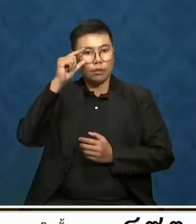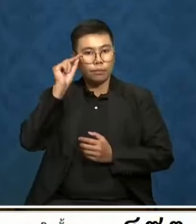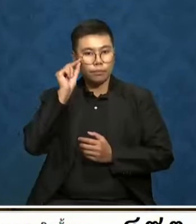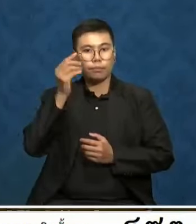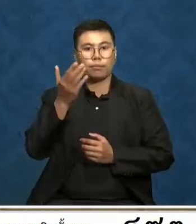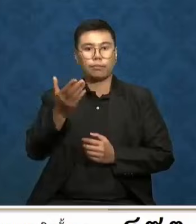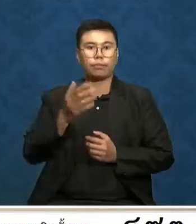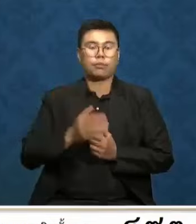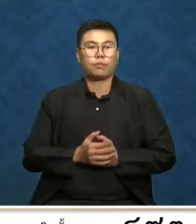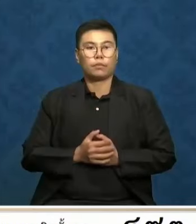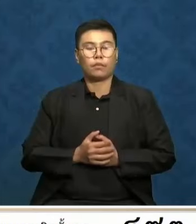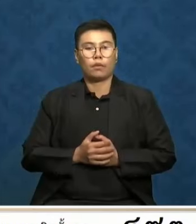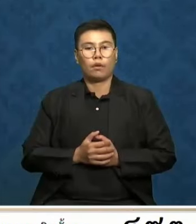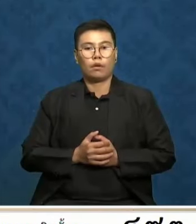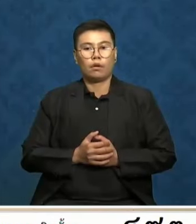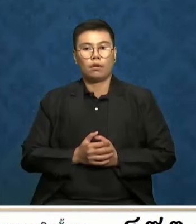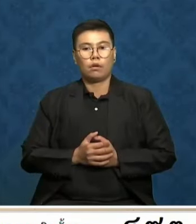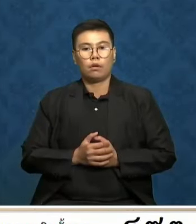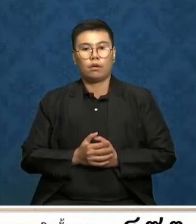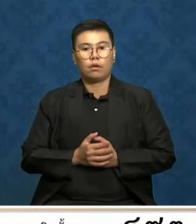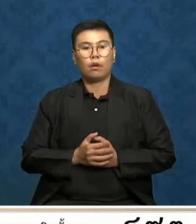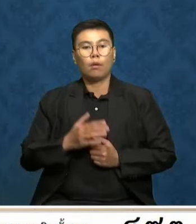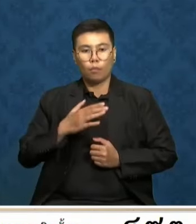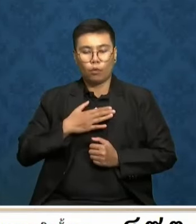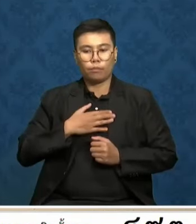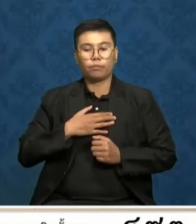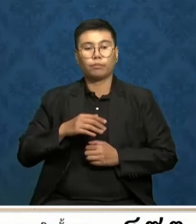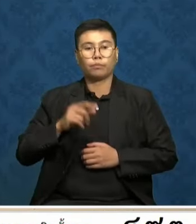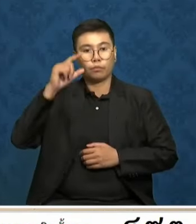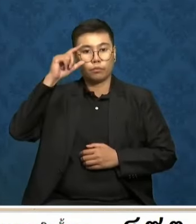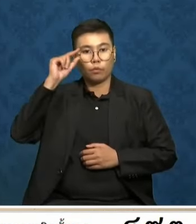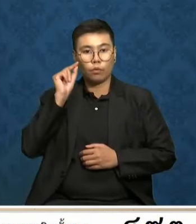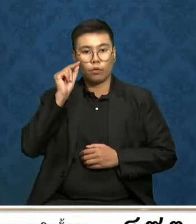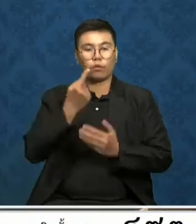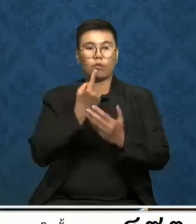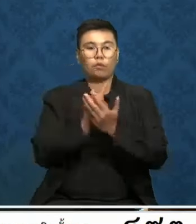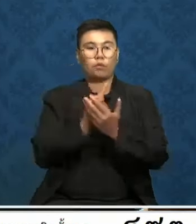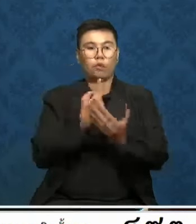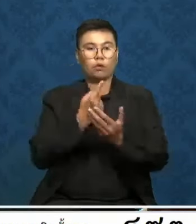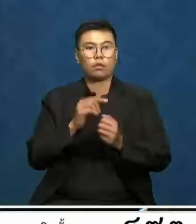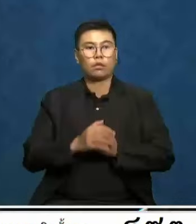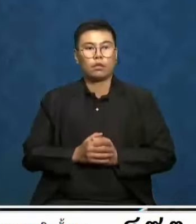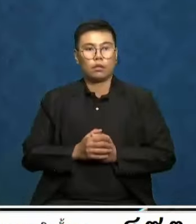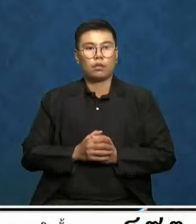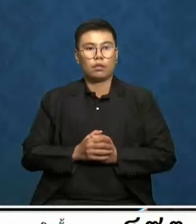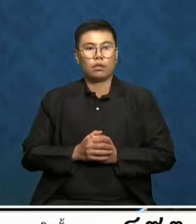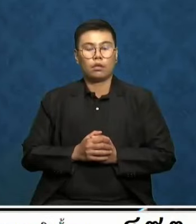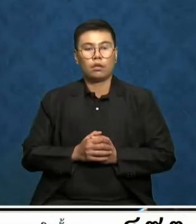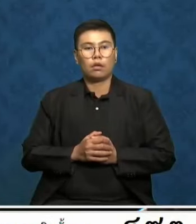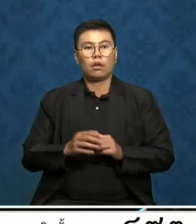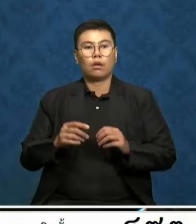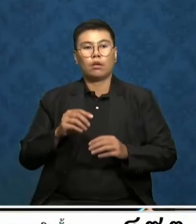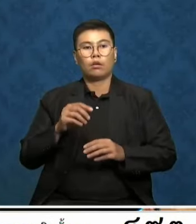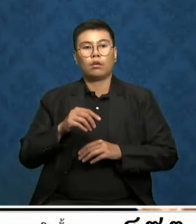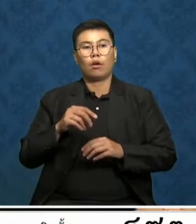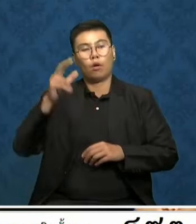รครับ ครับผมก็ท่านประธานที่เคารพครับกับผมนายเท่าพิภพลิมจิตกรผู้แทนราษฎรแบบแบ่งเขตกรุงเทพมหานครธนบุ